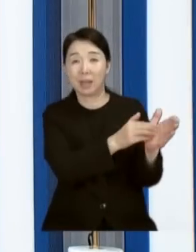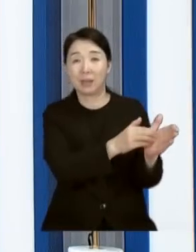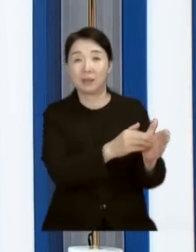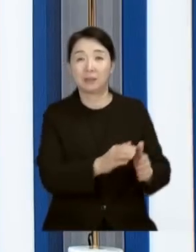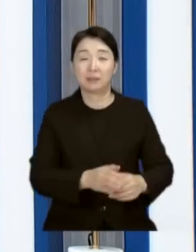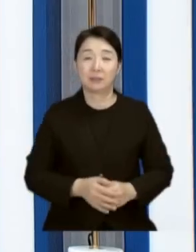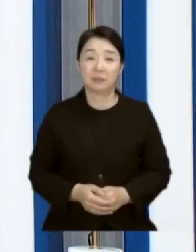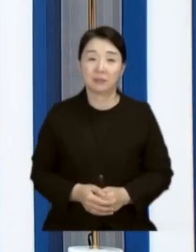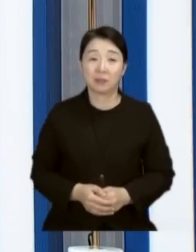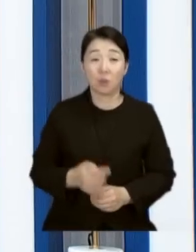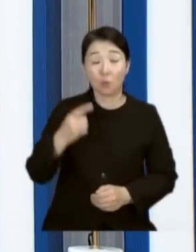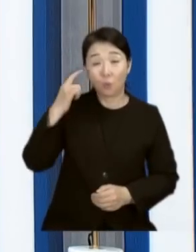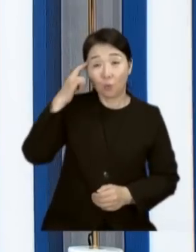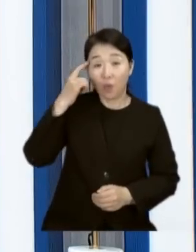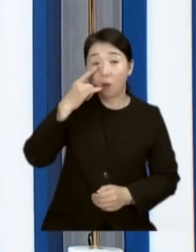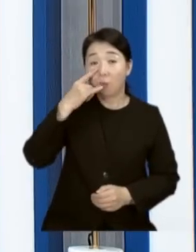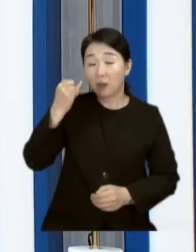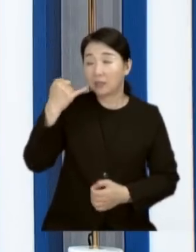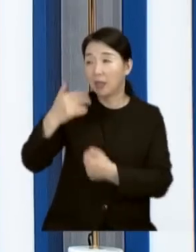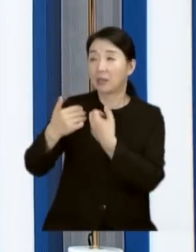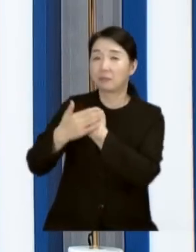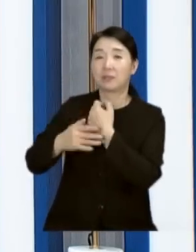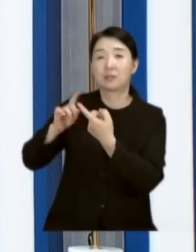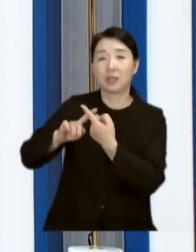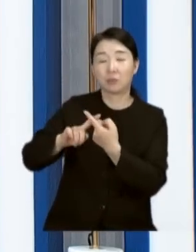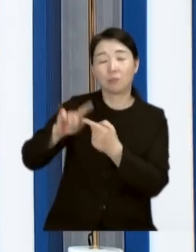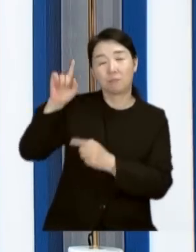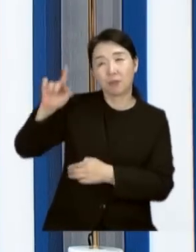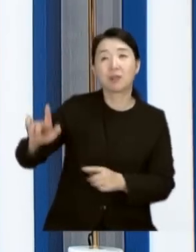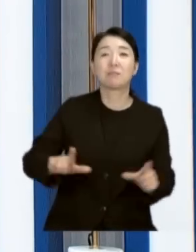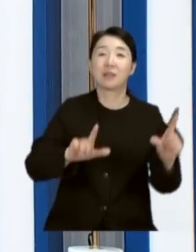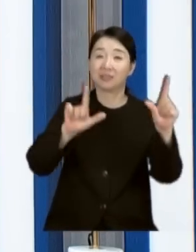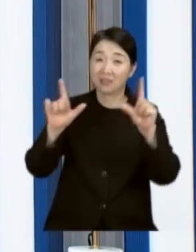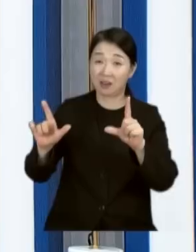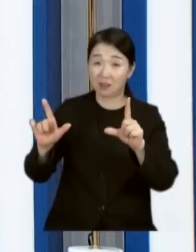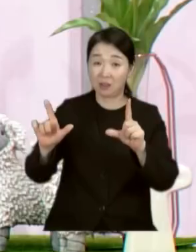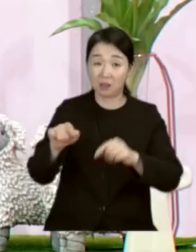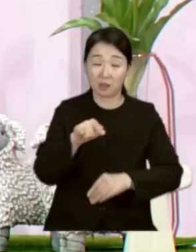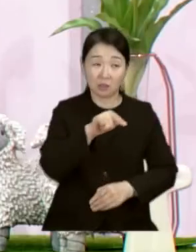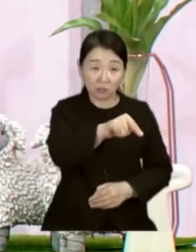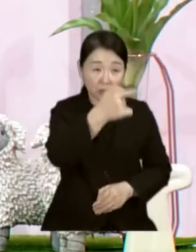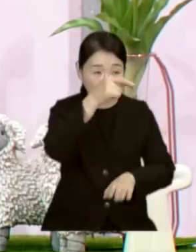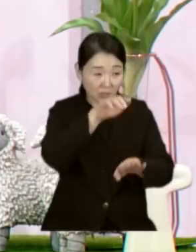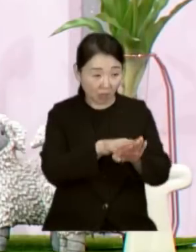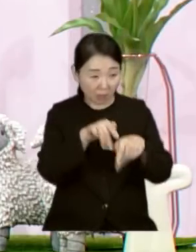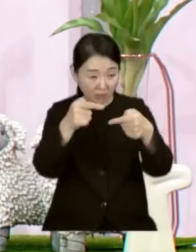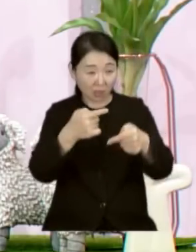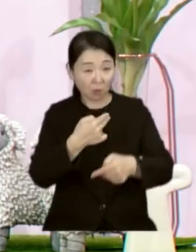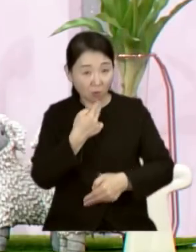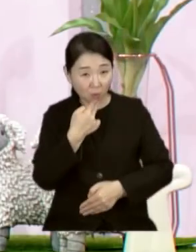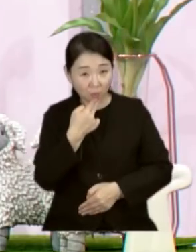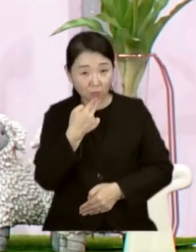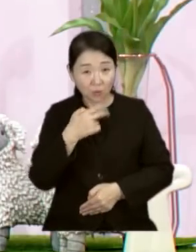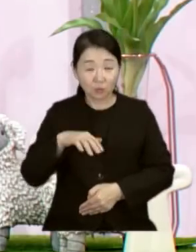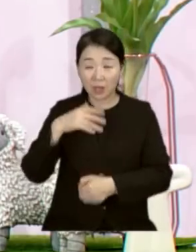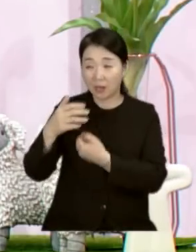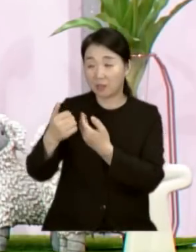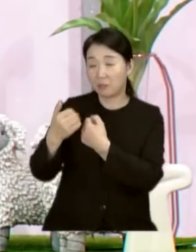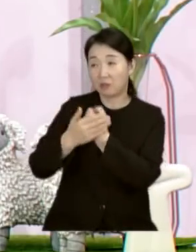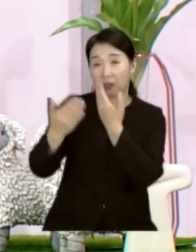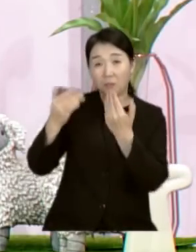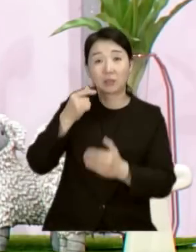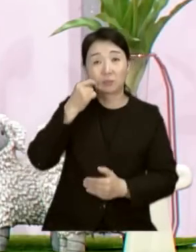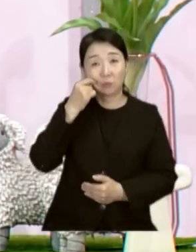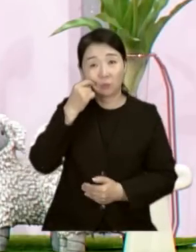안 해주는 게 아니라 왜냐면 엄마는 하나님의 은혜로 하루하루 살아가는데 너희들이 예배를 안 드리고 우리가 하나님의